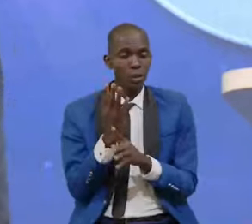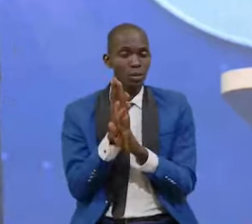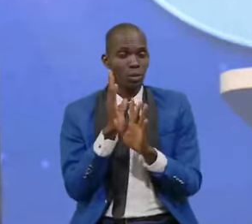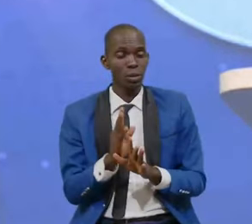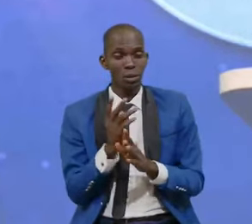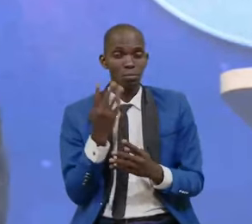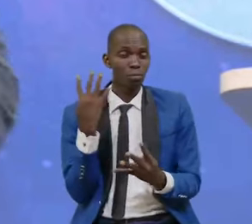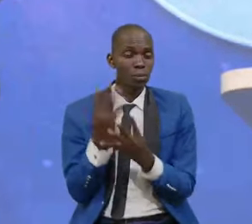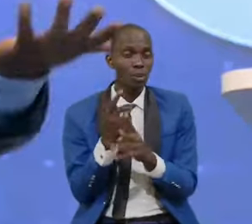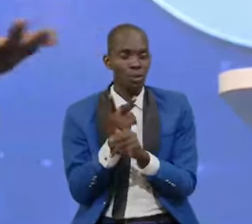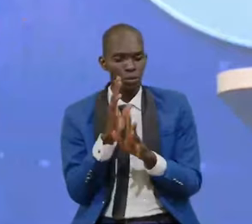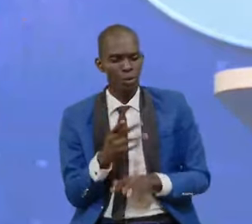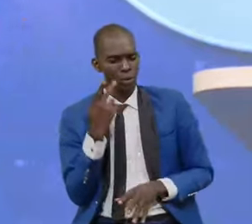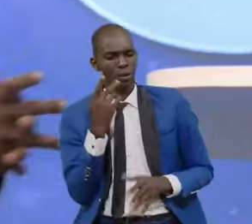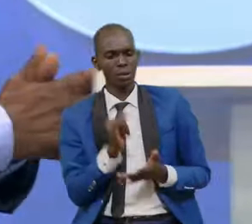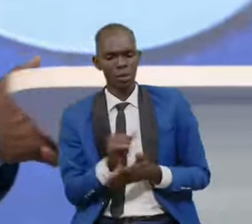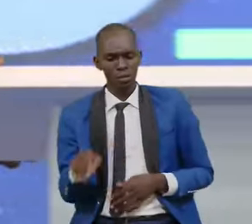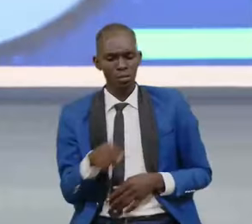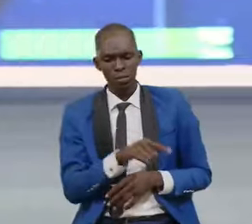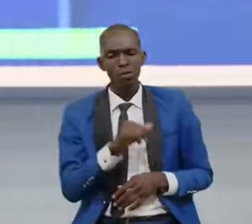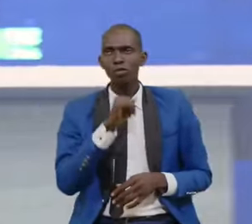les liens n'étaient pas approuvés de Dieu.